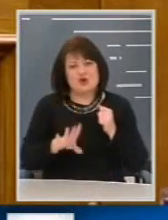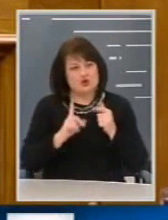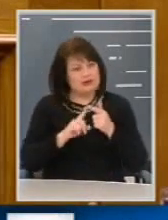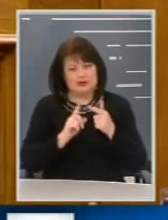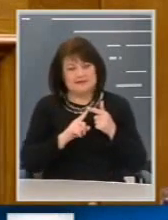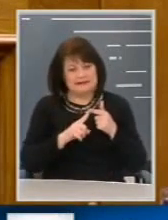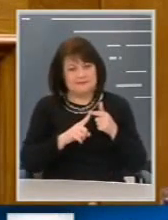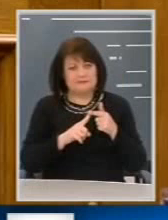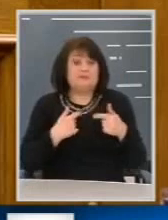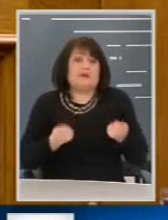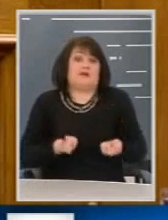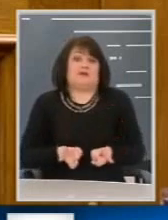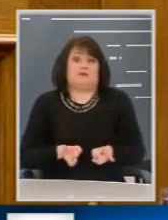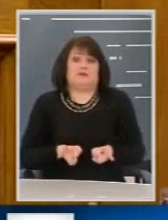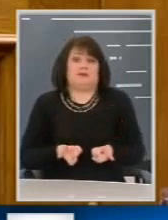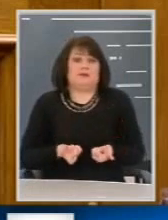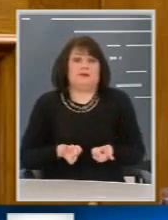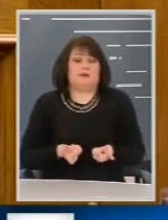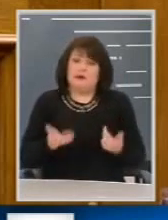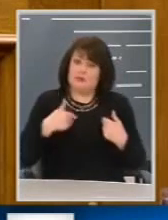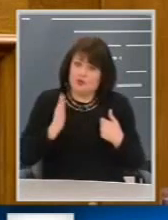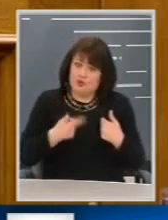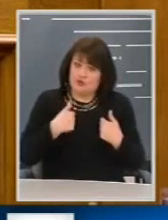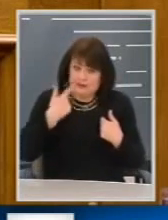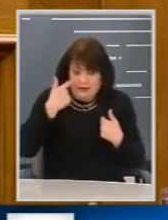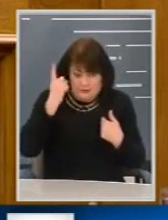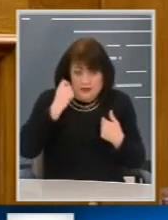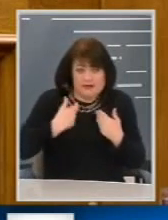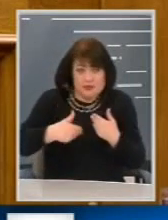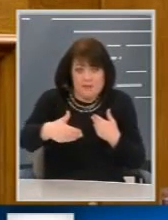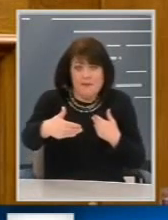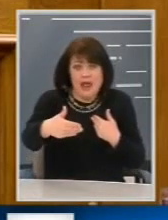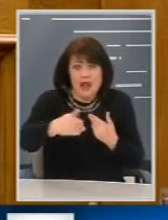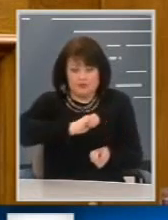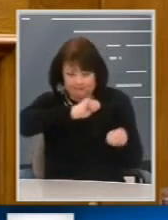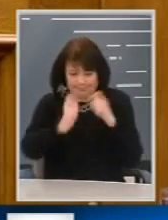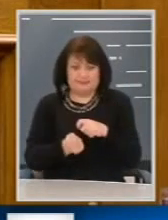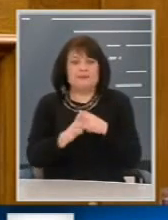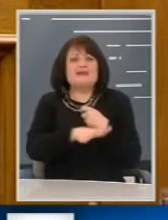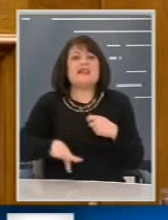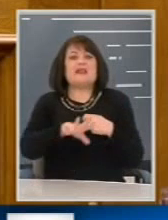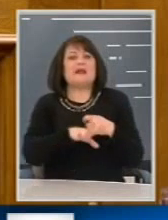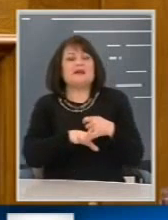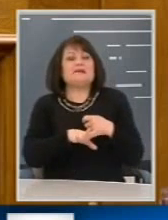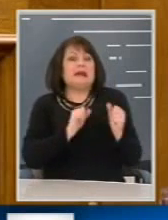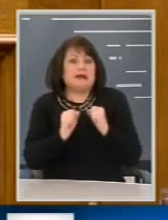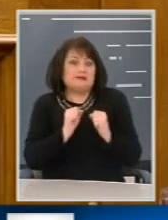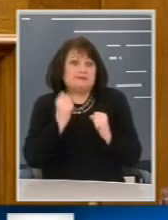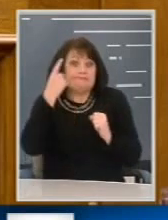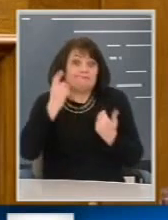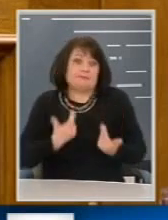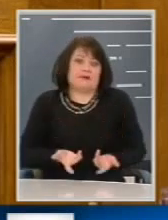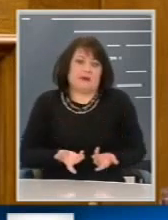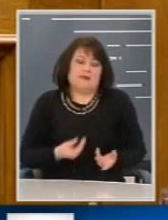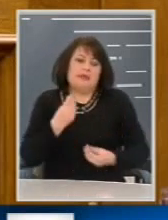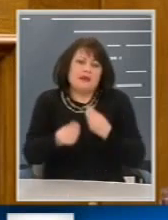είναι τι να κάνουμε, πώς μπορούσαμε εμείς να προβλέψουμε την απρόοπτη μεταβολή των συνθηκών. Δεν υπάρχει